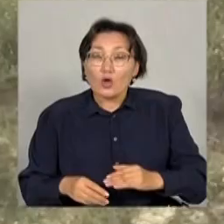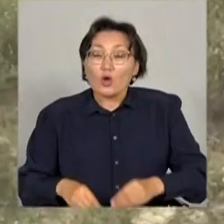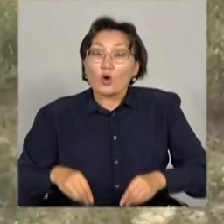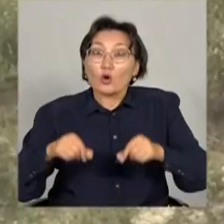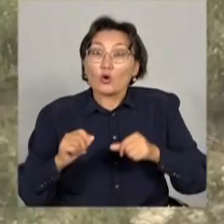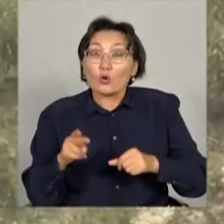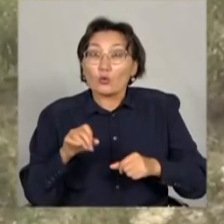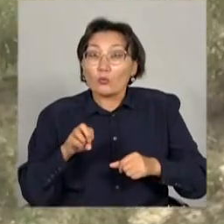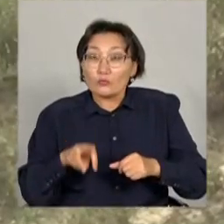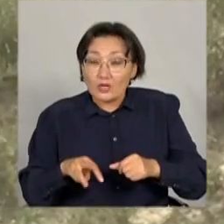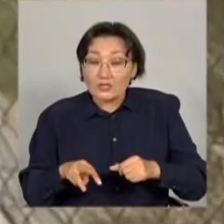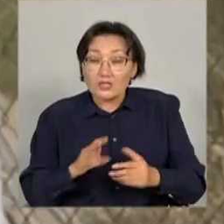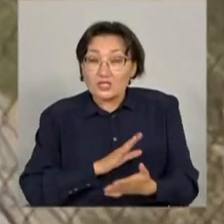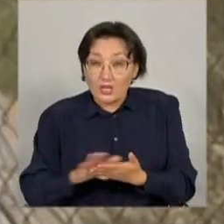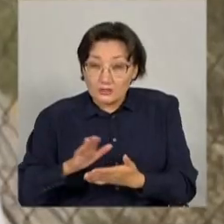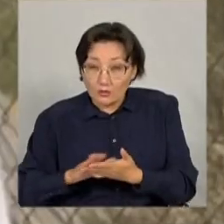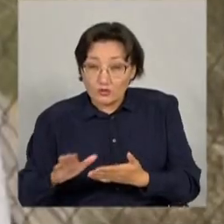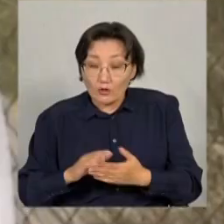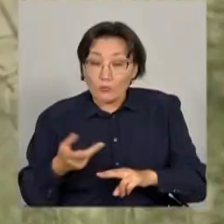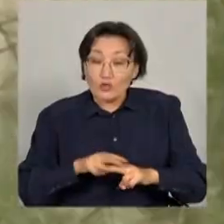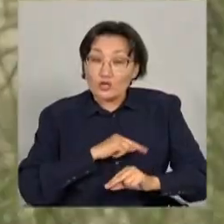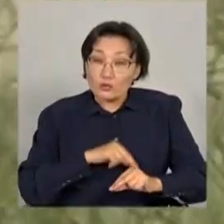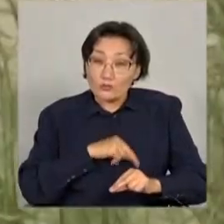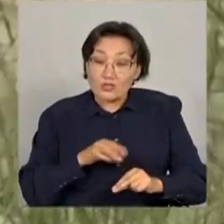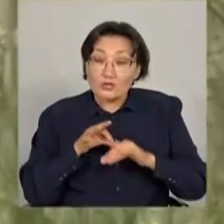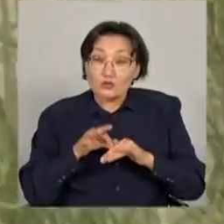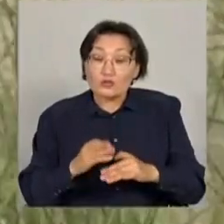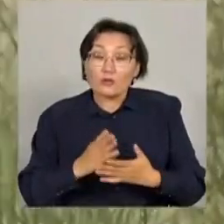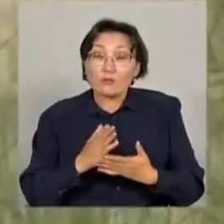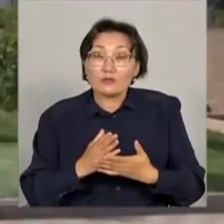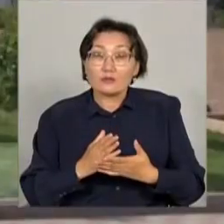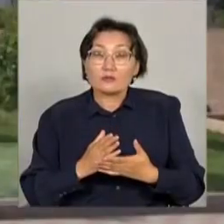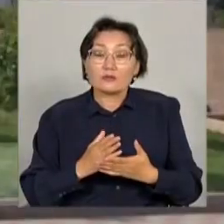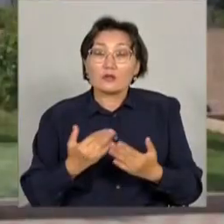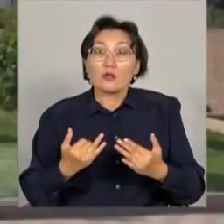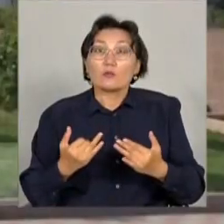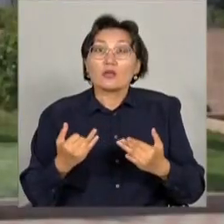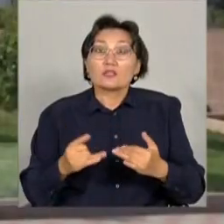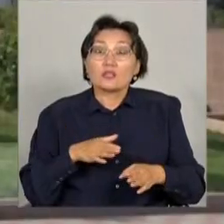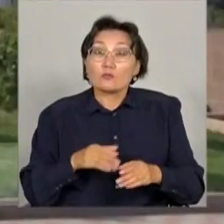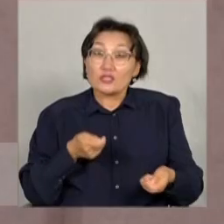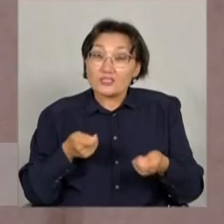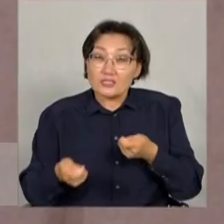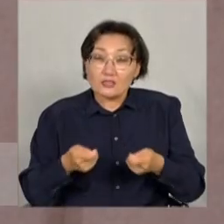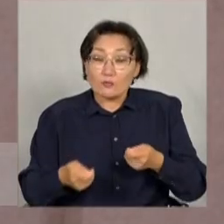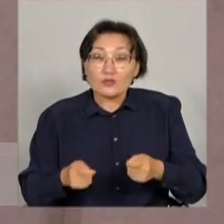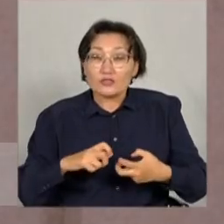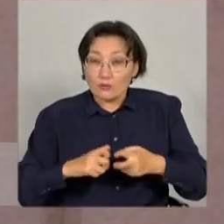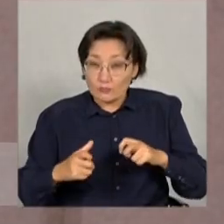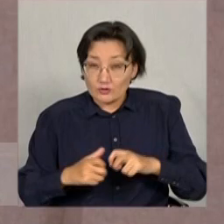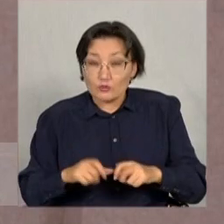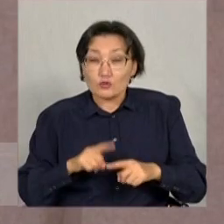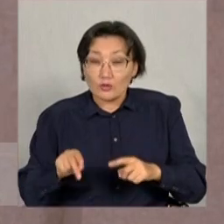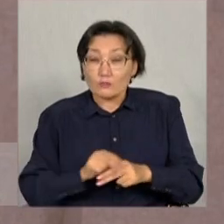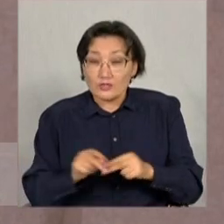шығаруға машинамен, погрузчиктермен осы жұмыстарды айналысып жатырмыз. Игертпей жатыр. Десе де атқа мінерлер кем-кетіктің жуырда